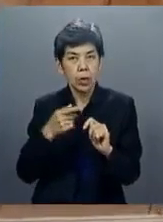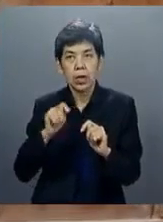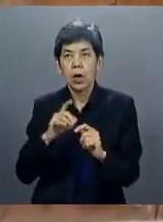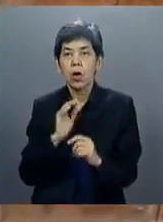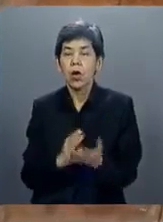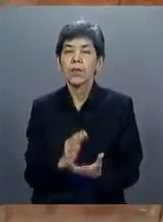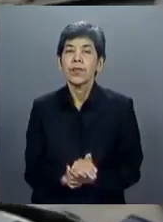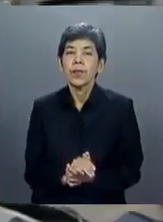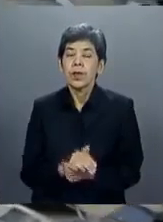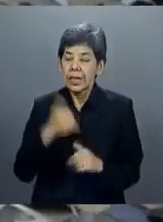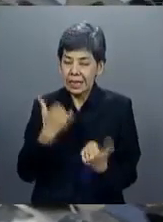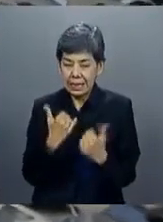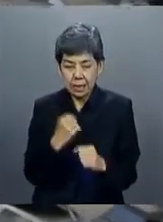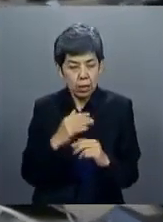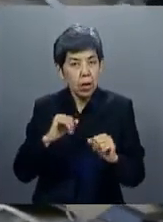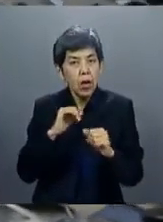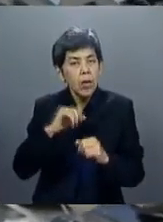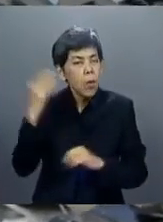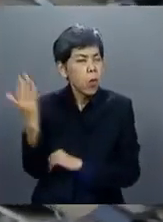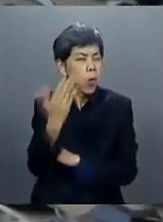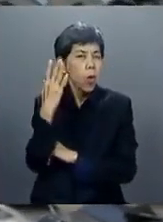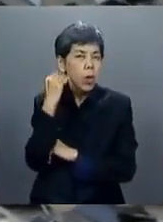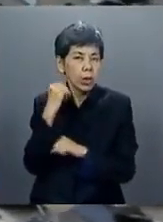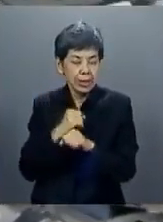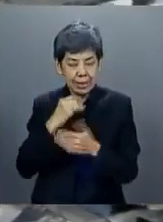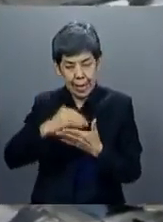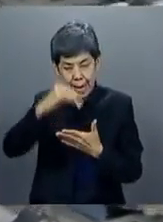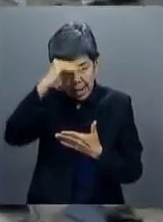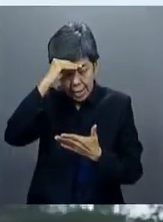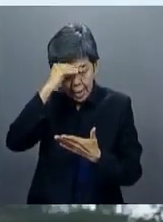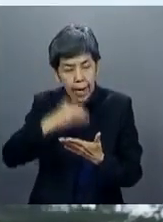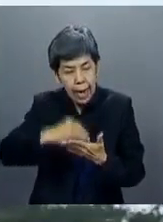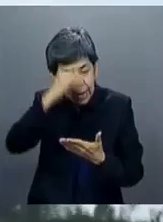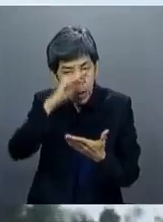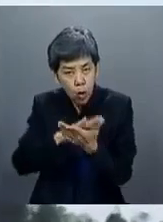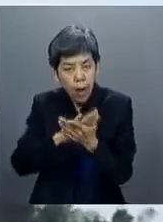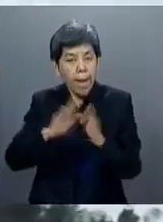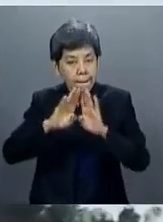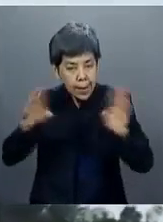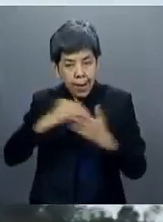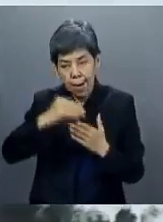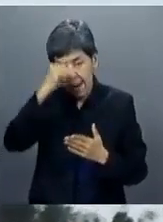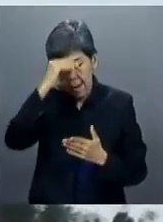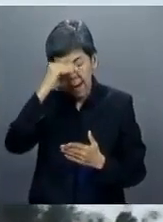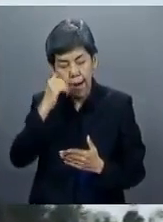พญาเมงรายที่เสียหายจากพายุเพื่อให้นักเรียนได้ใช้ในช่วงเปิดเทอมนี้ค่ะ